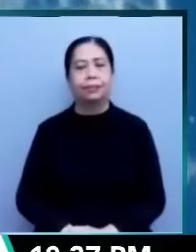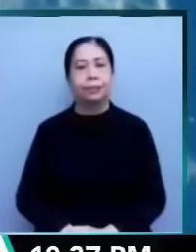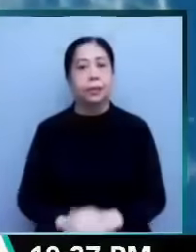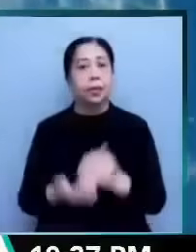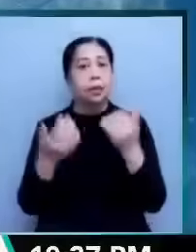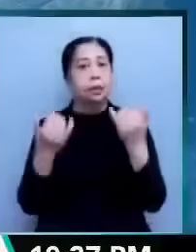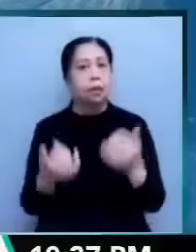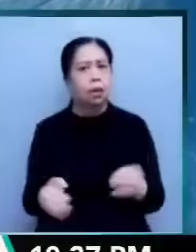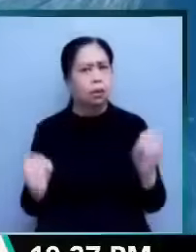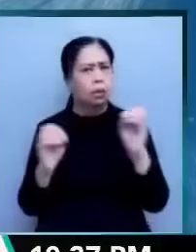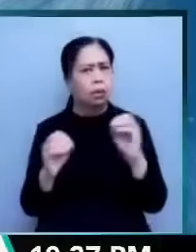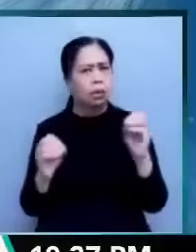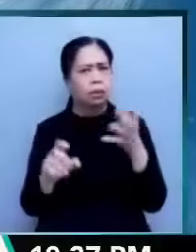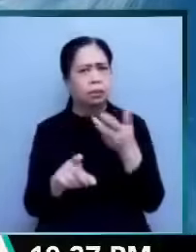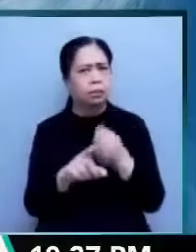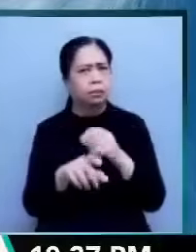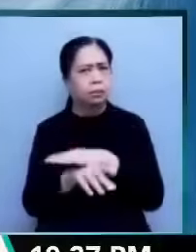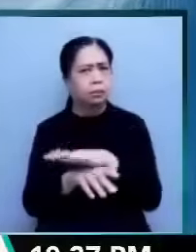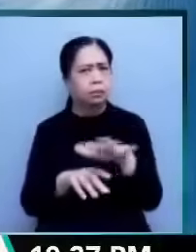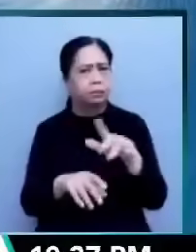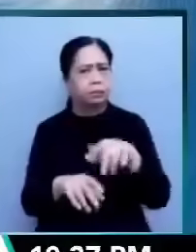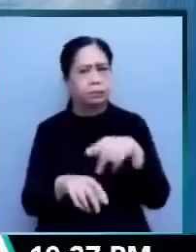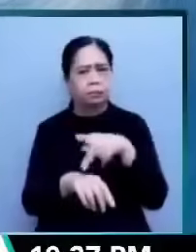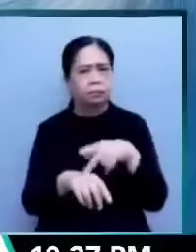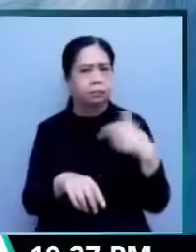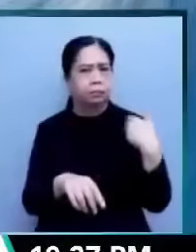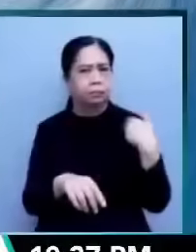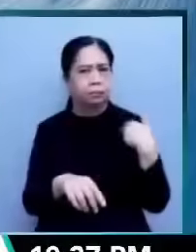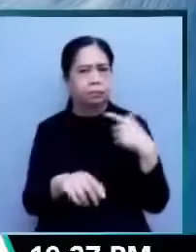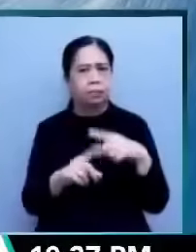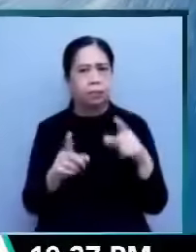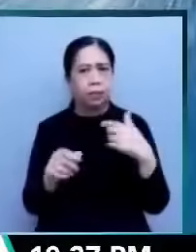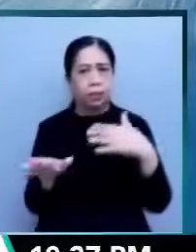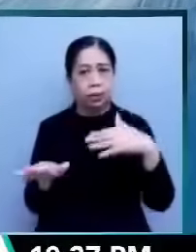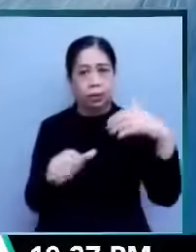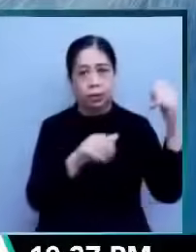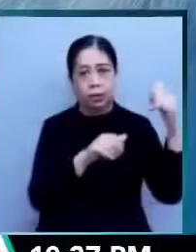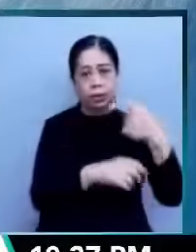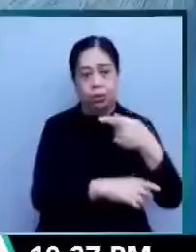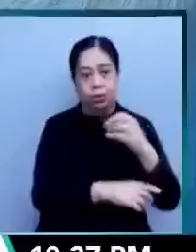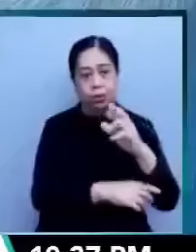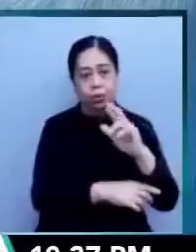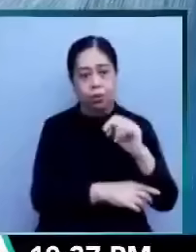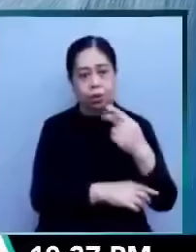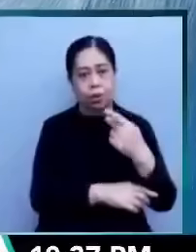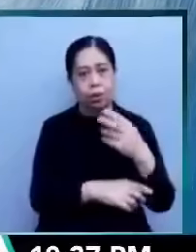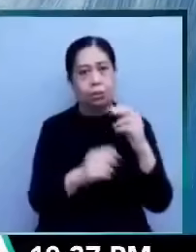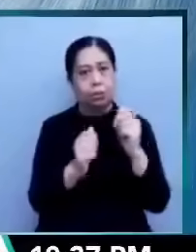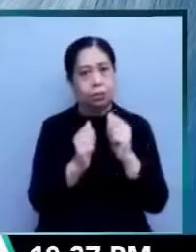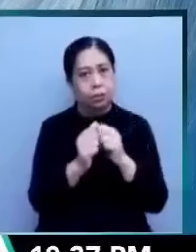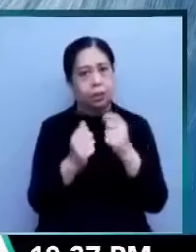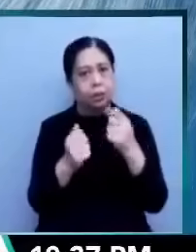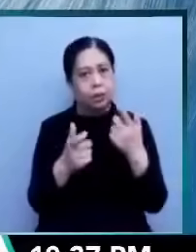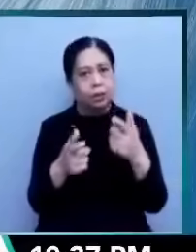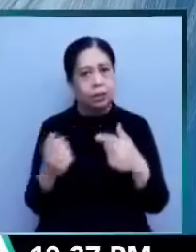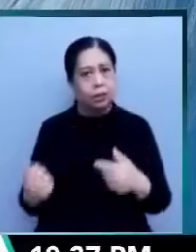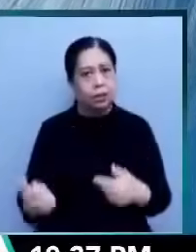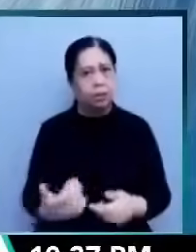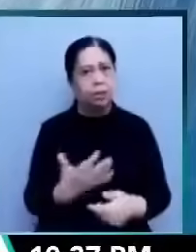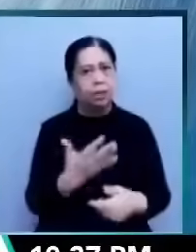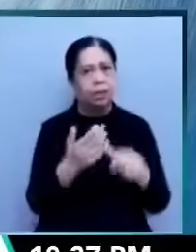itong epekto sa anumang bahagi ng ating bansa, at yung nakalabas sa bagyong Guring pa rin, at pati na rin yung hinahatak nitong hanging habagat